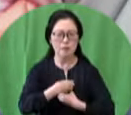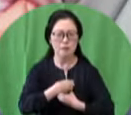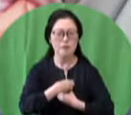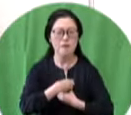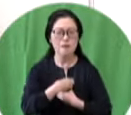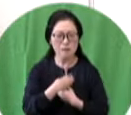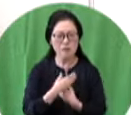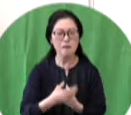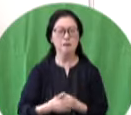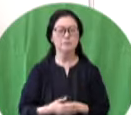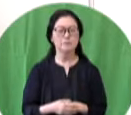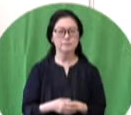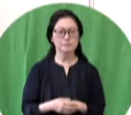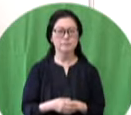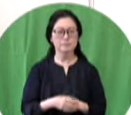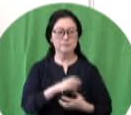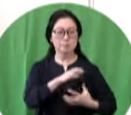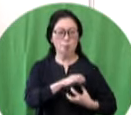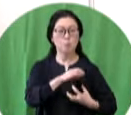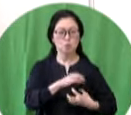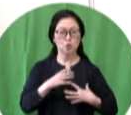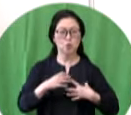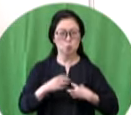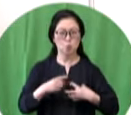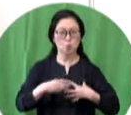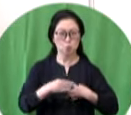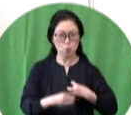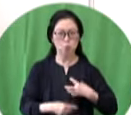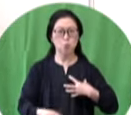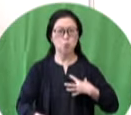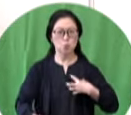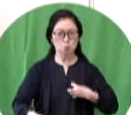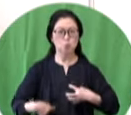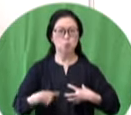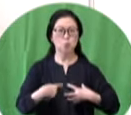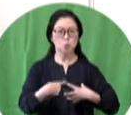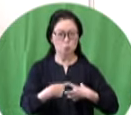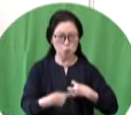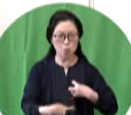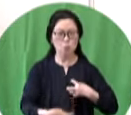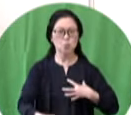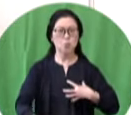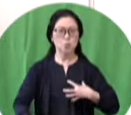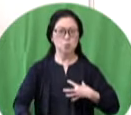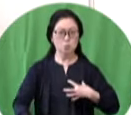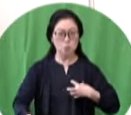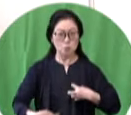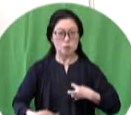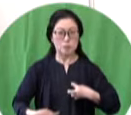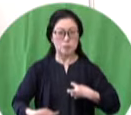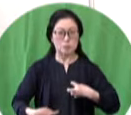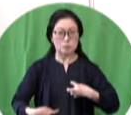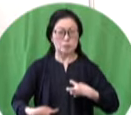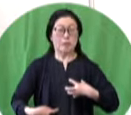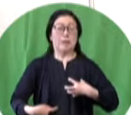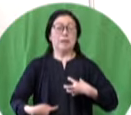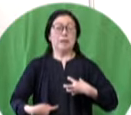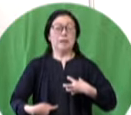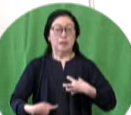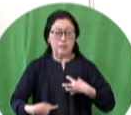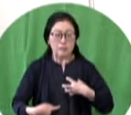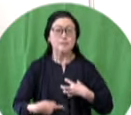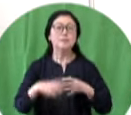ことになります。 心臓のポンプの力が弱くなった状態があるので将来的には心不全と呼ば